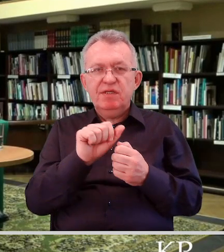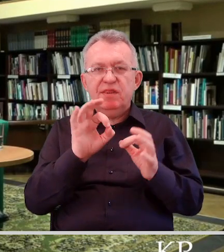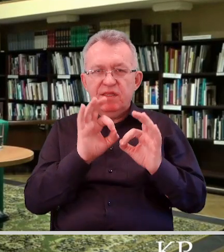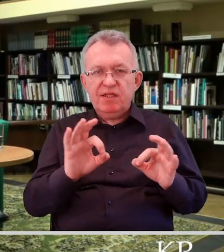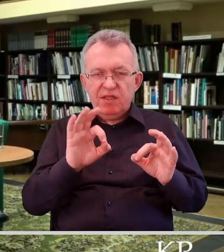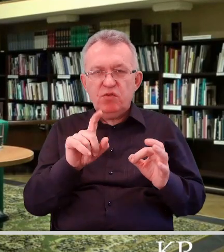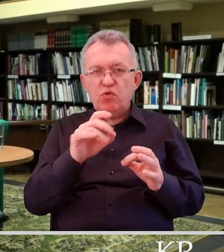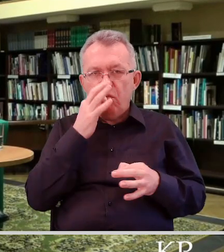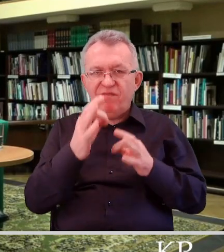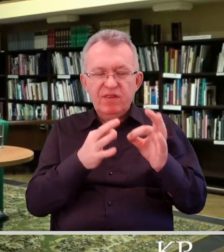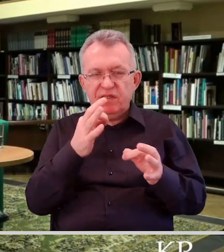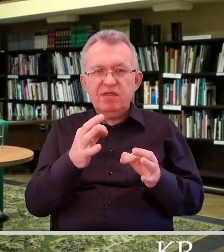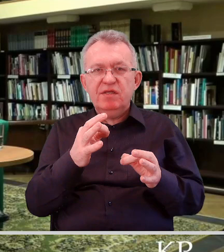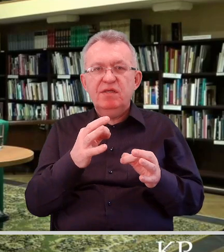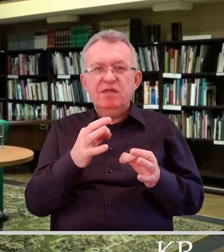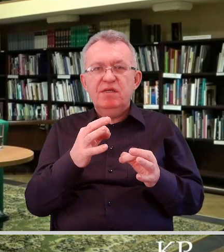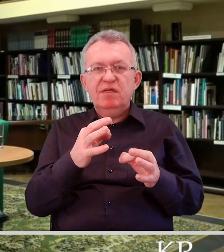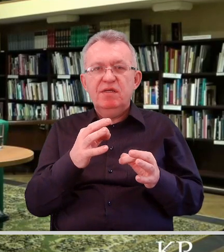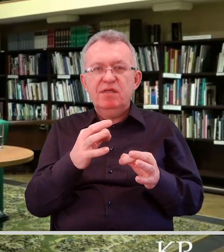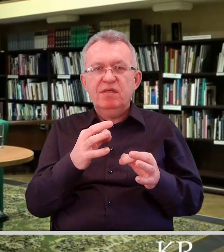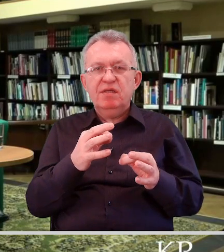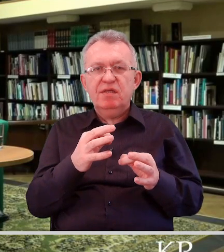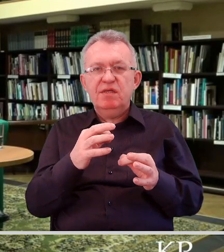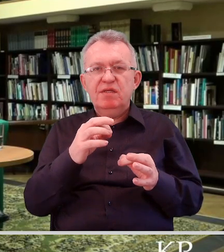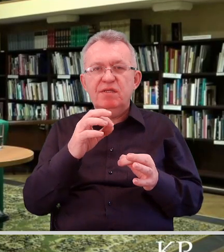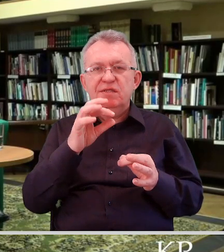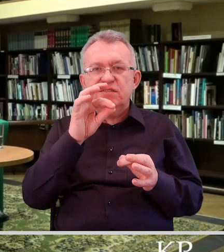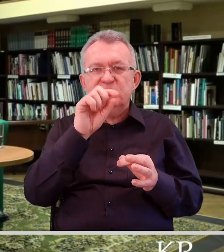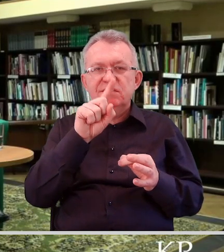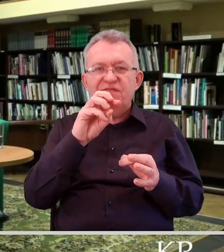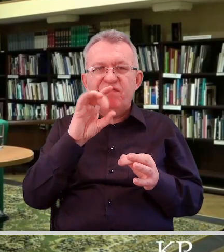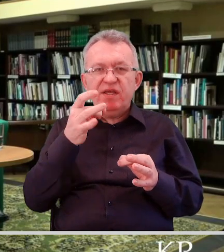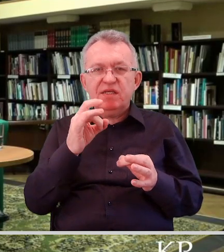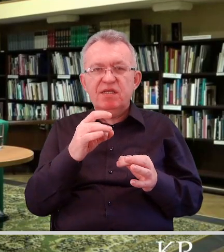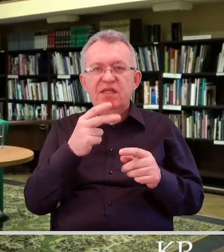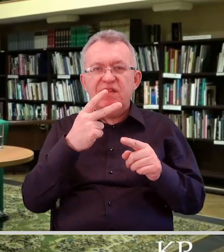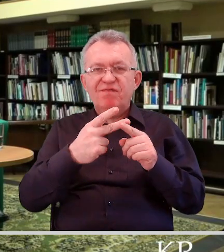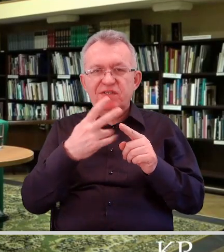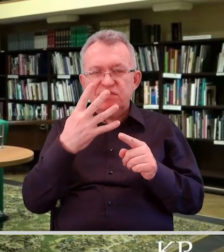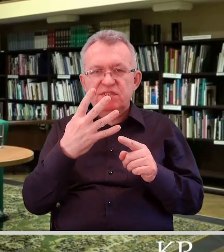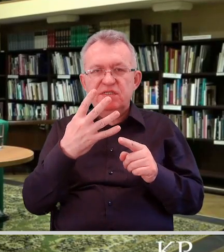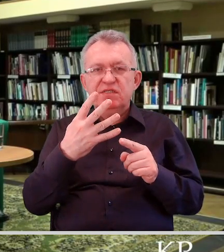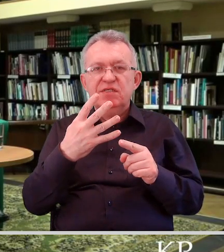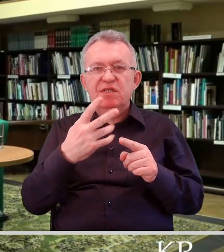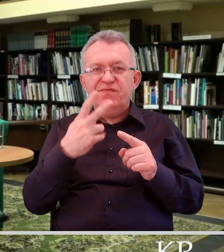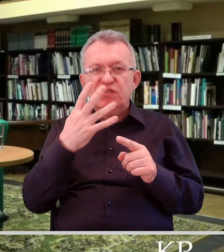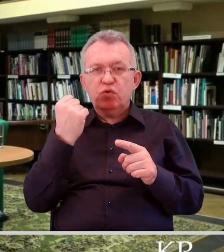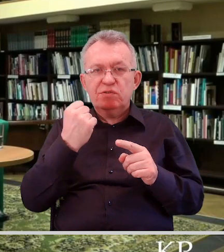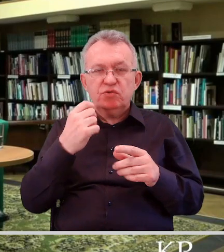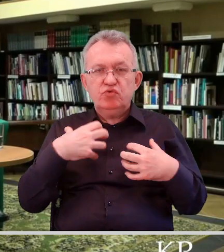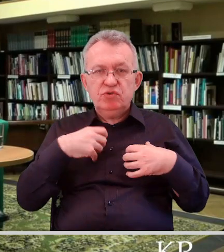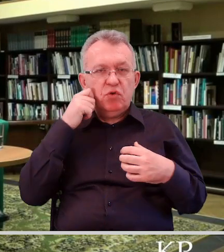do opowiadania Stefana Zweiga właśnie chyba, czyli 24 godziny z życia